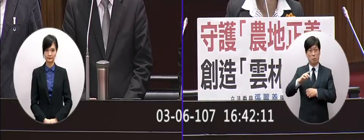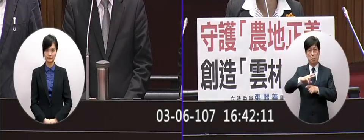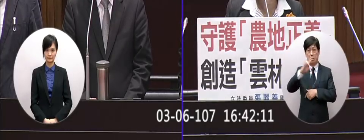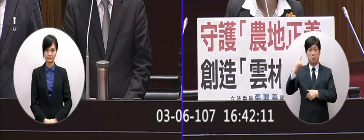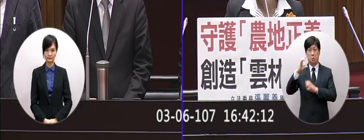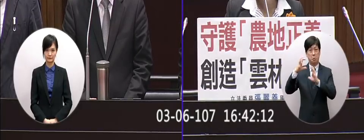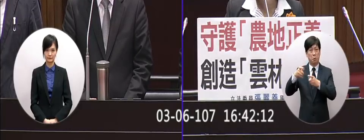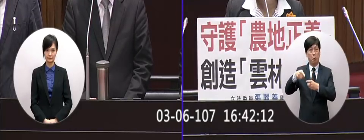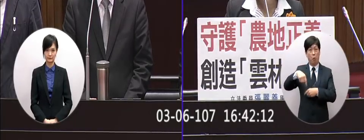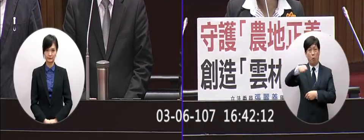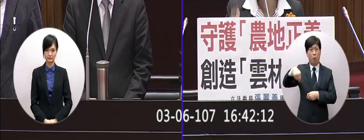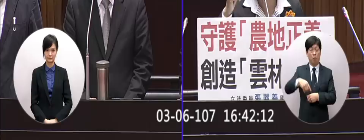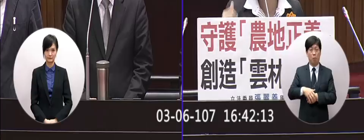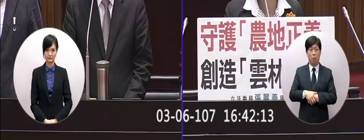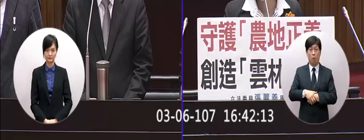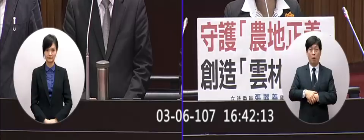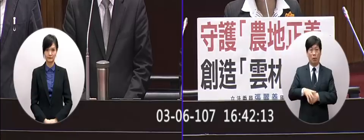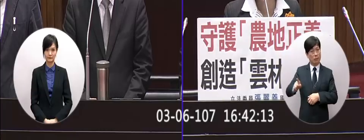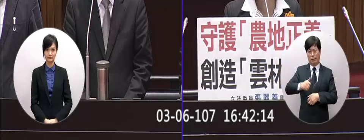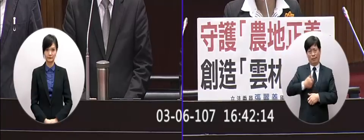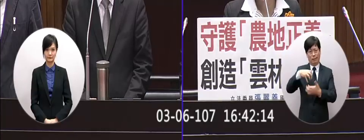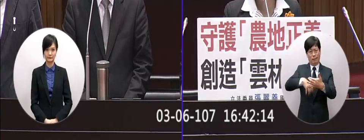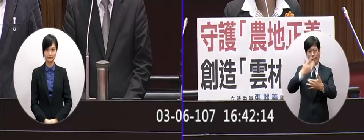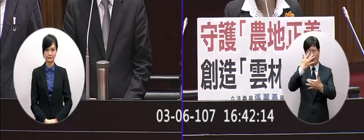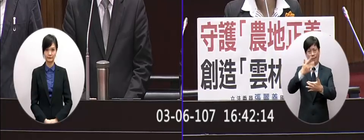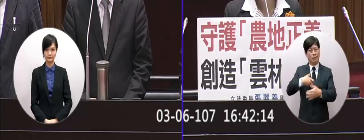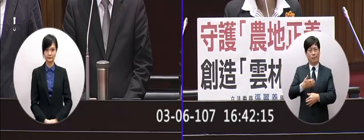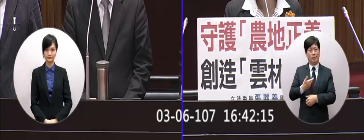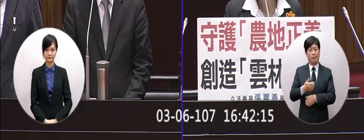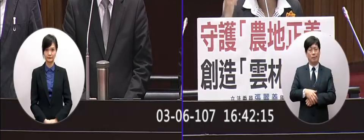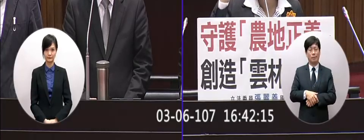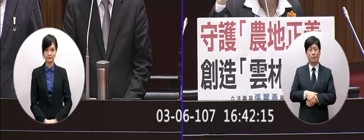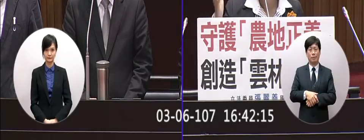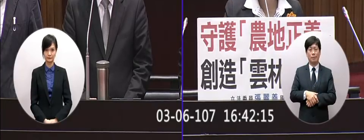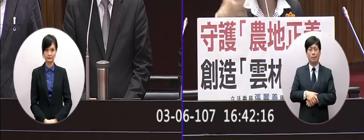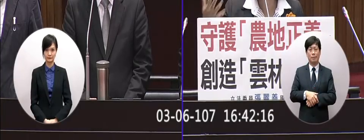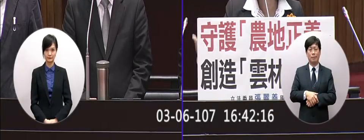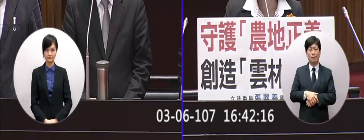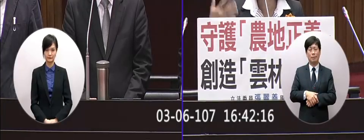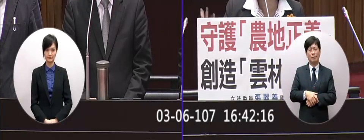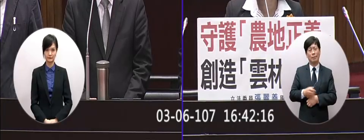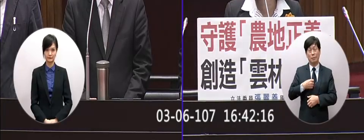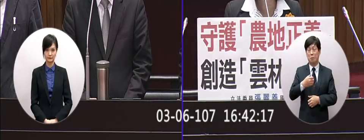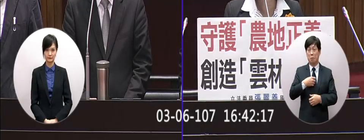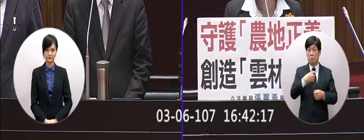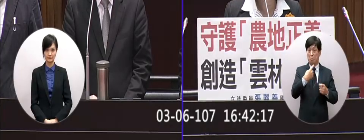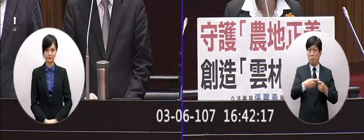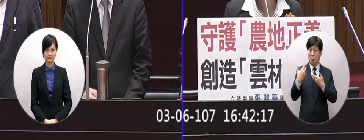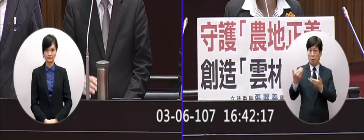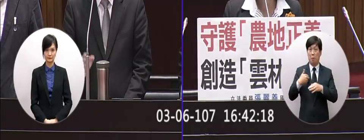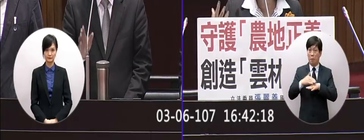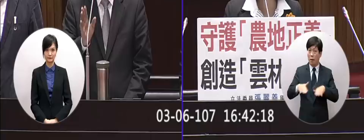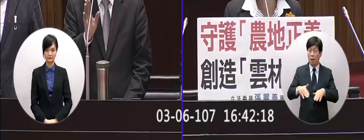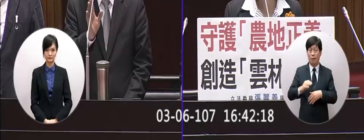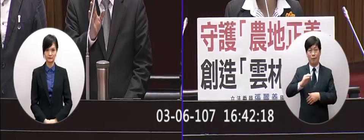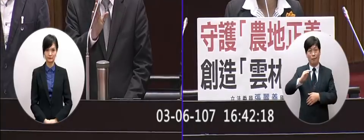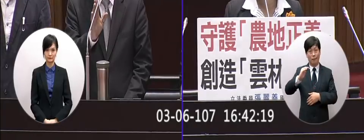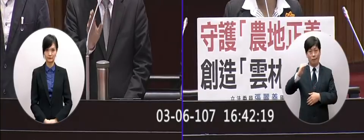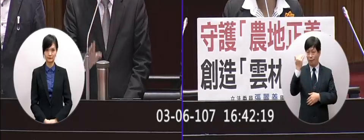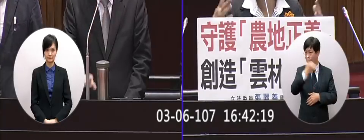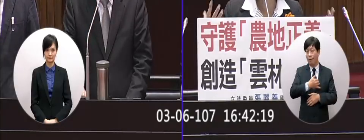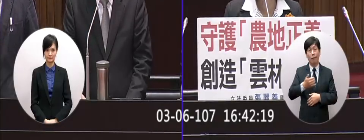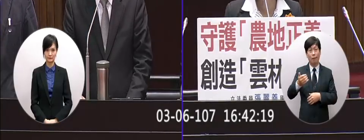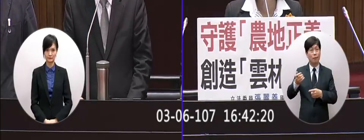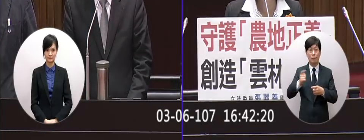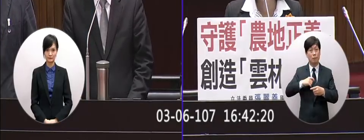国的人，今天吃米不知道米给呢，我们要提供粮食安全，但是